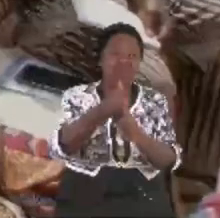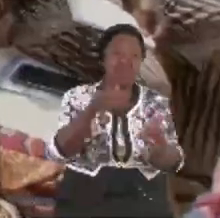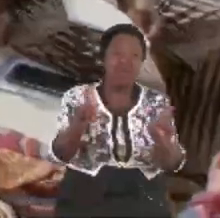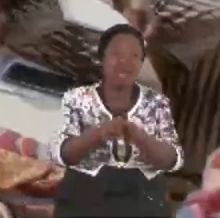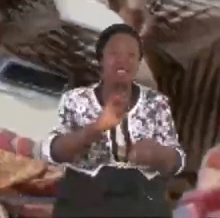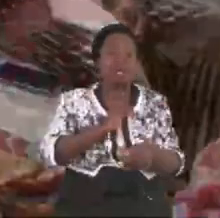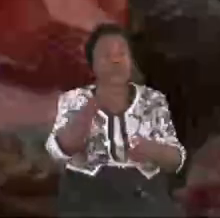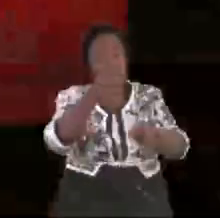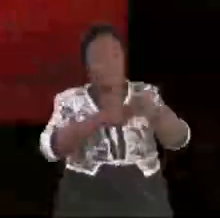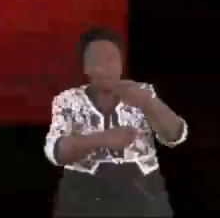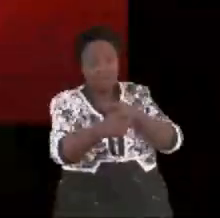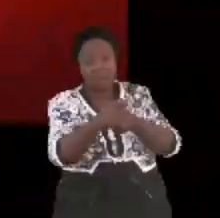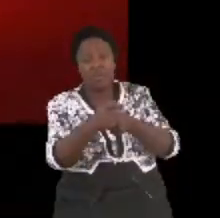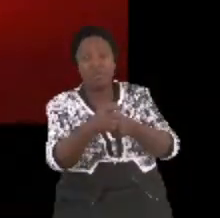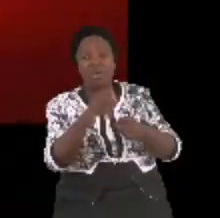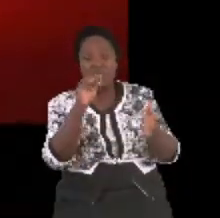comme notre substitut.